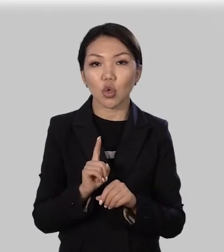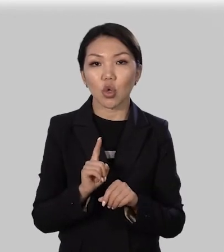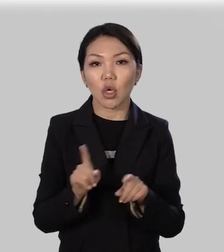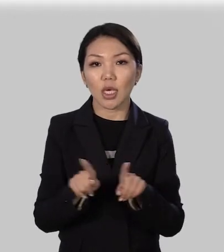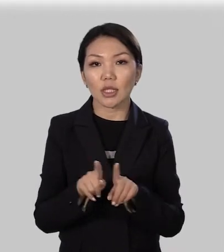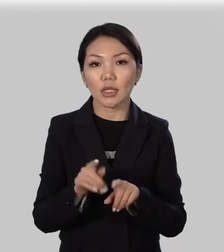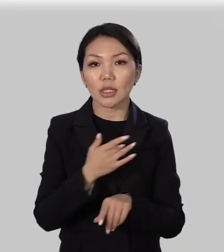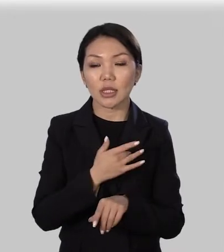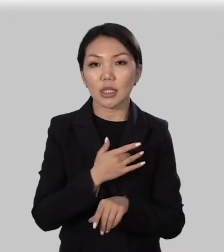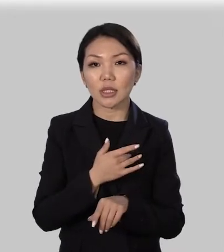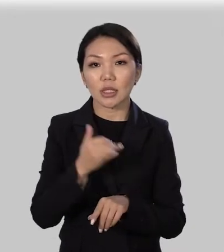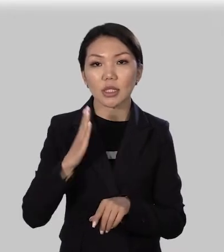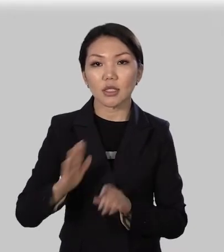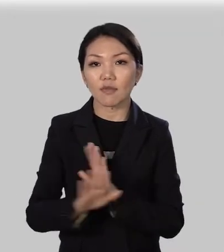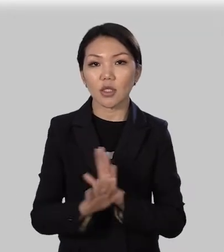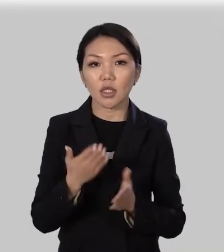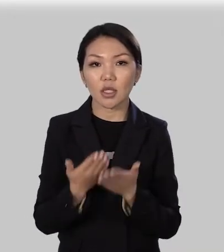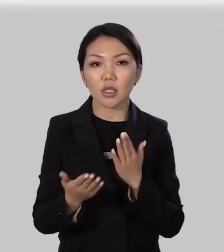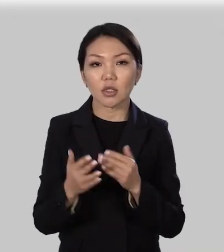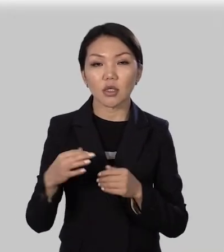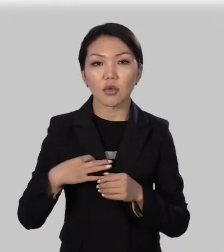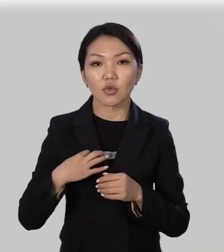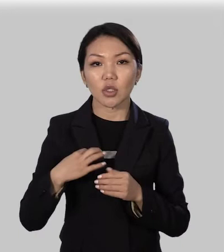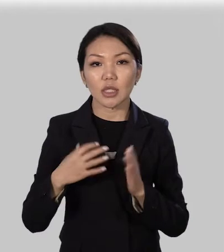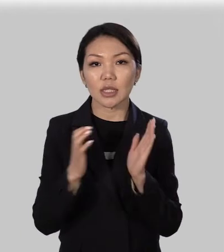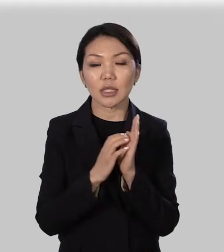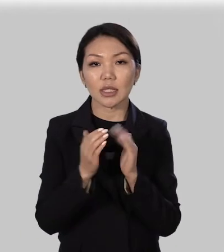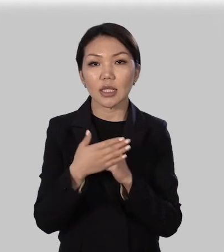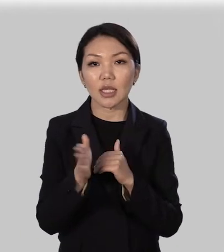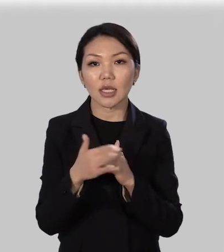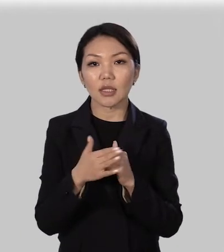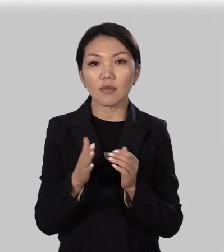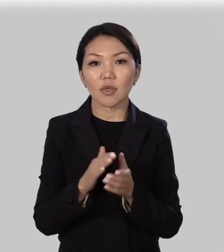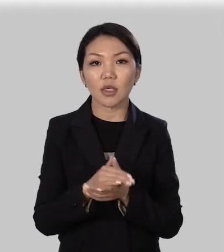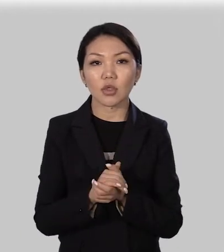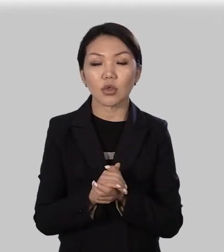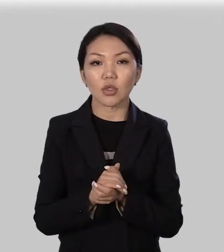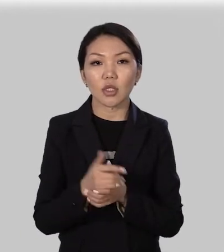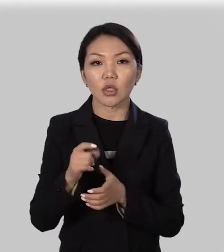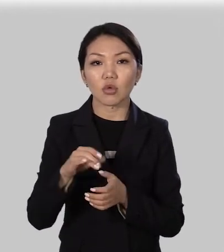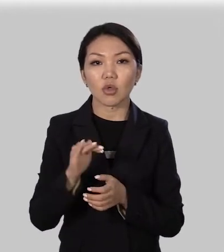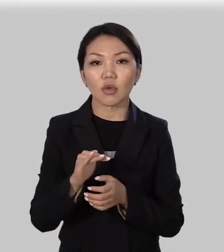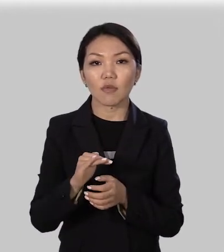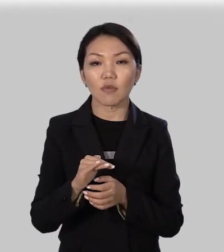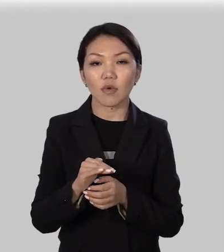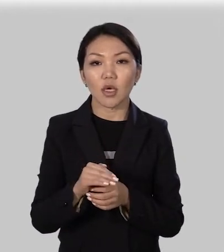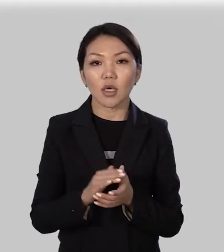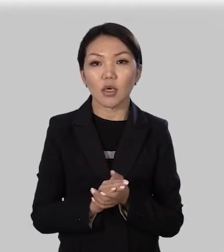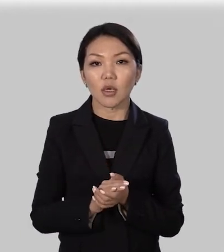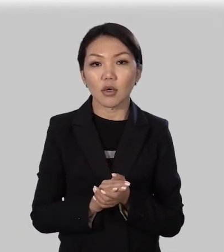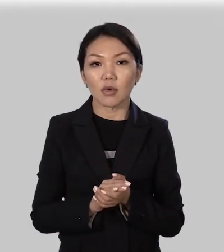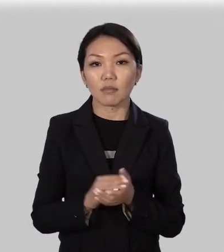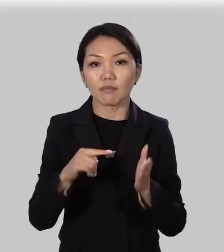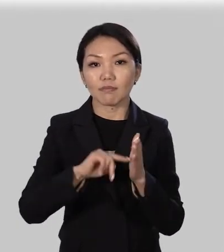не выдержит, если все-таки стеклянная дверь сейчас откроется и географ по привычке своей почти бегом влетит в класс.